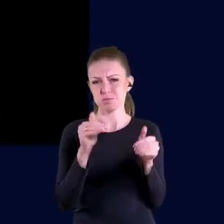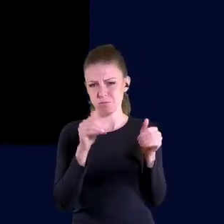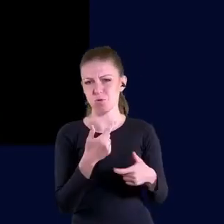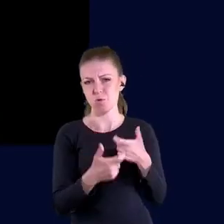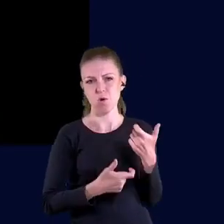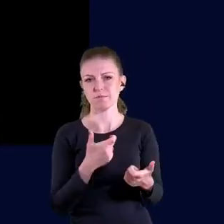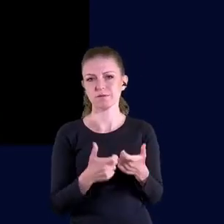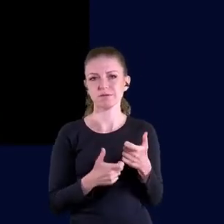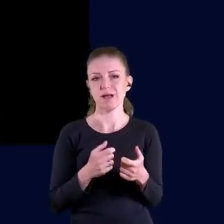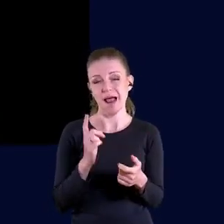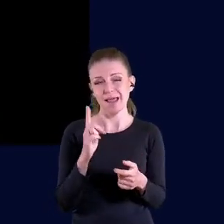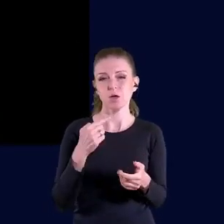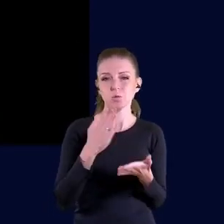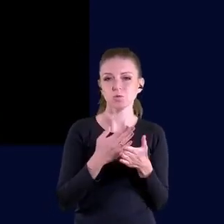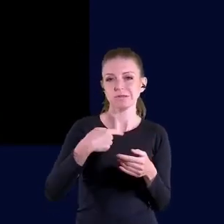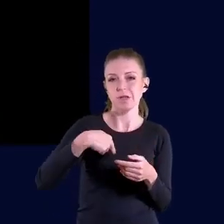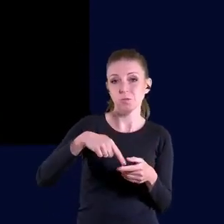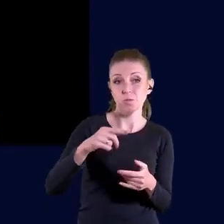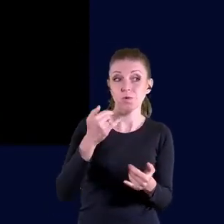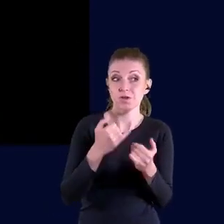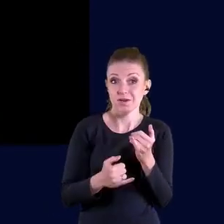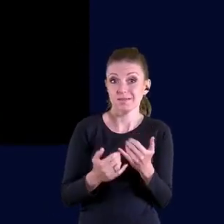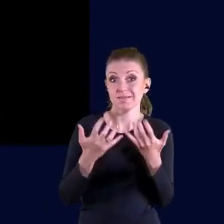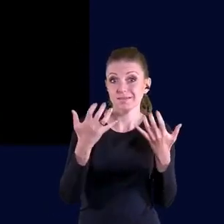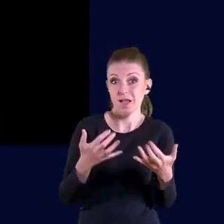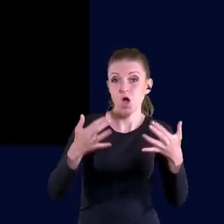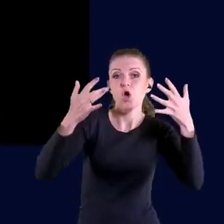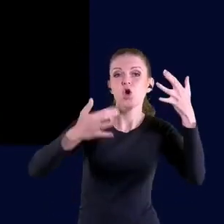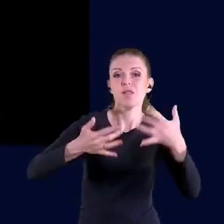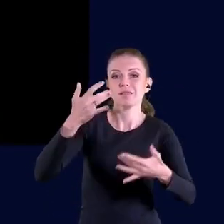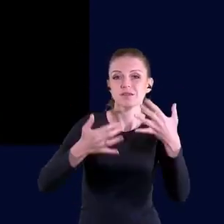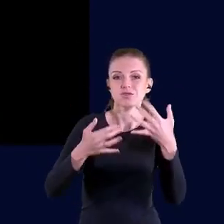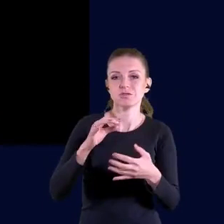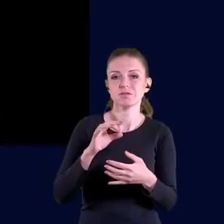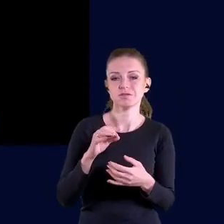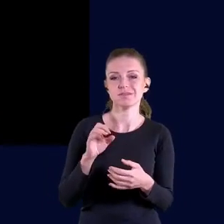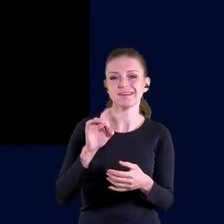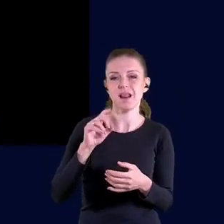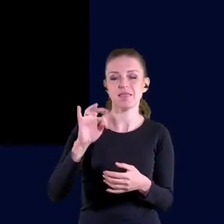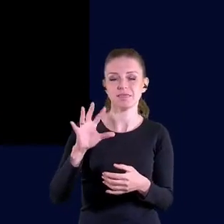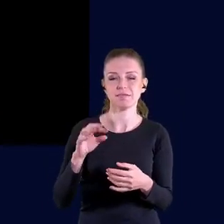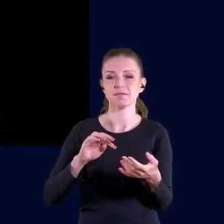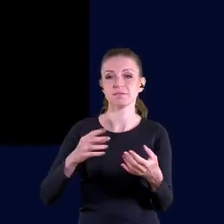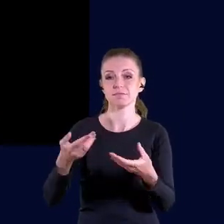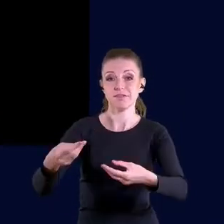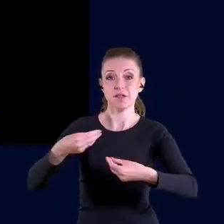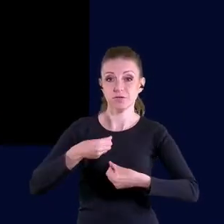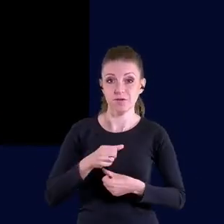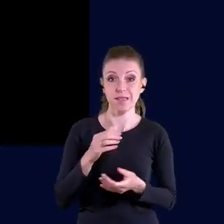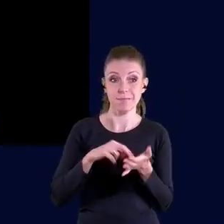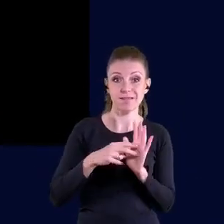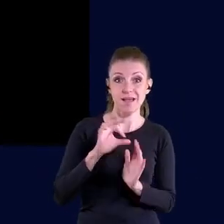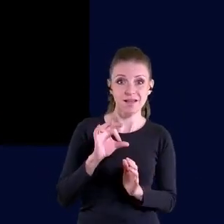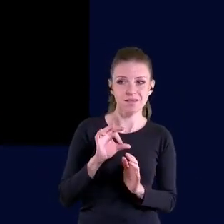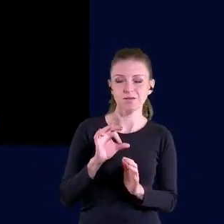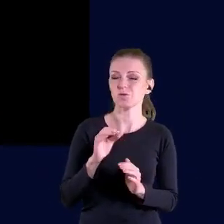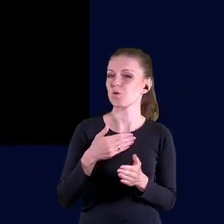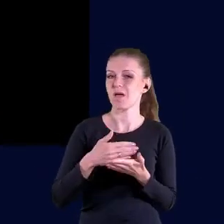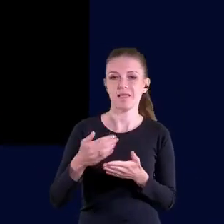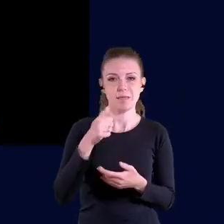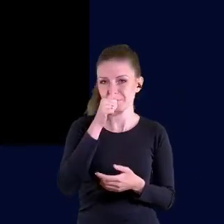już niedługo związku z plan jeżeli będą chcieli rozliczyć granty finansowane z planu s to robić tego nie będą mogli